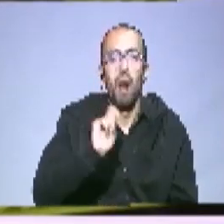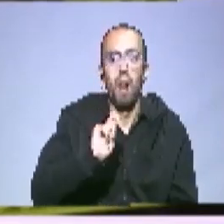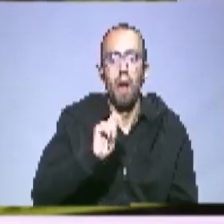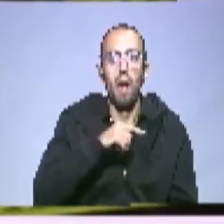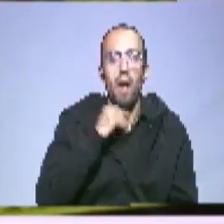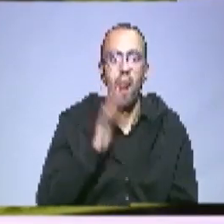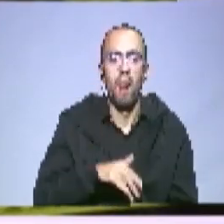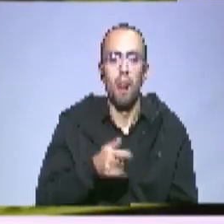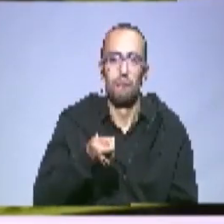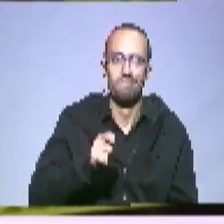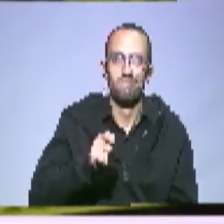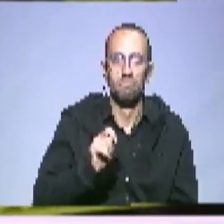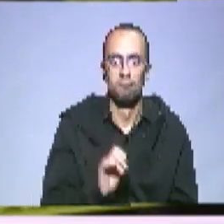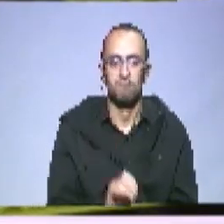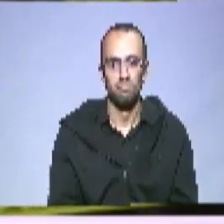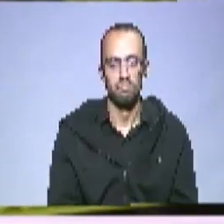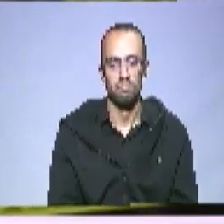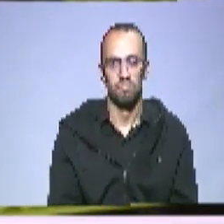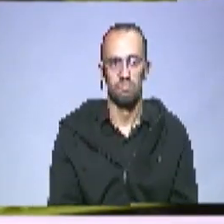معلقة واحدة.